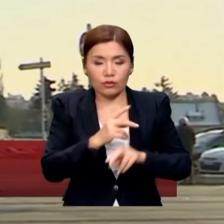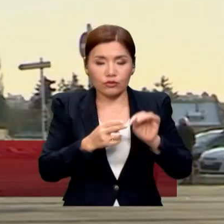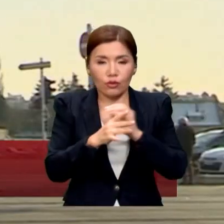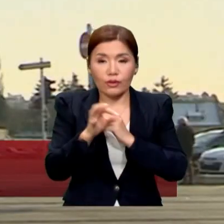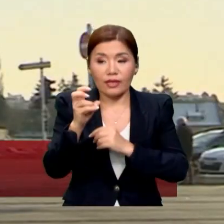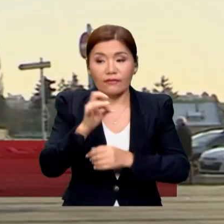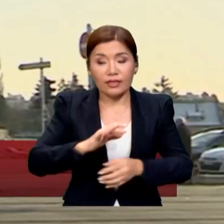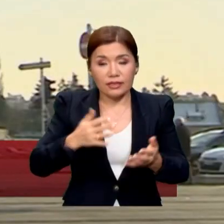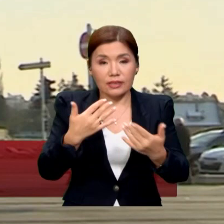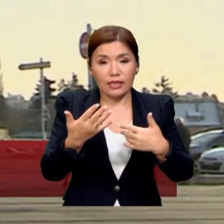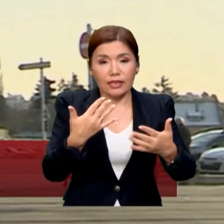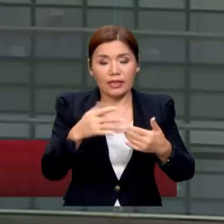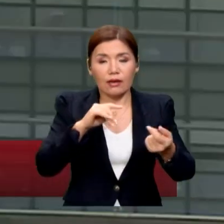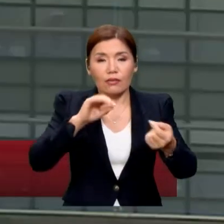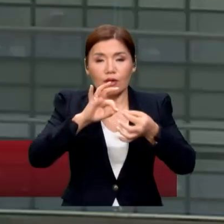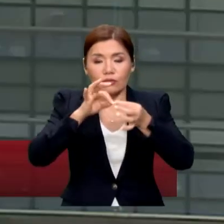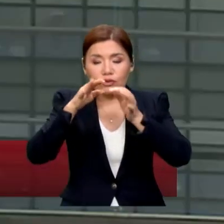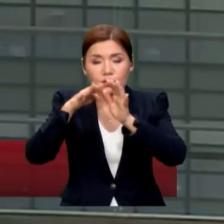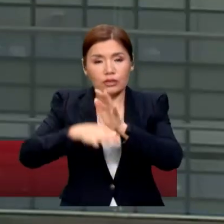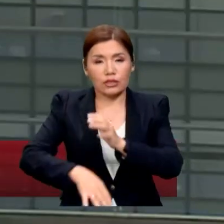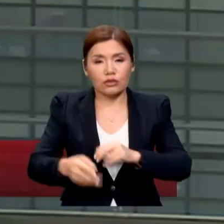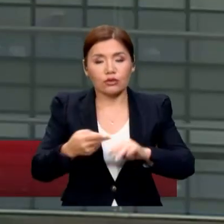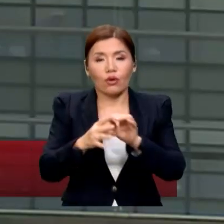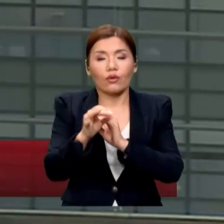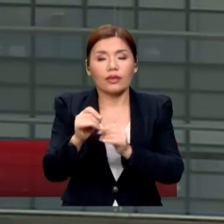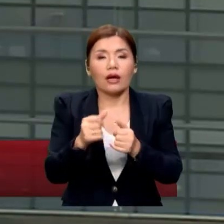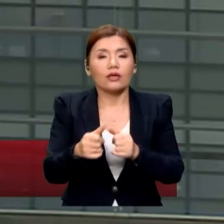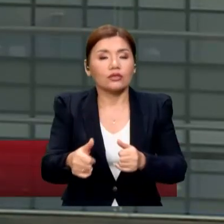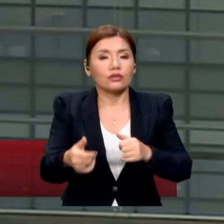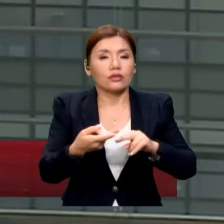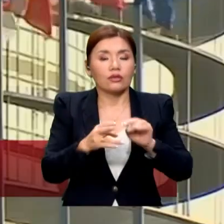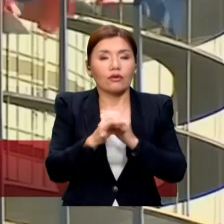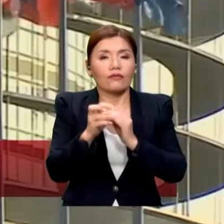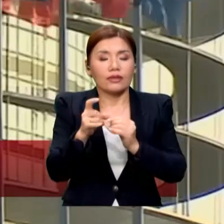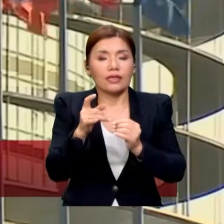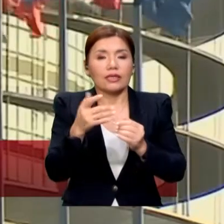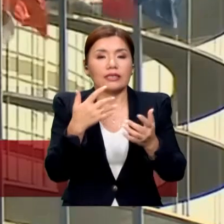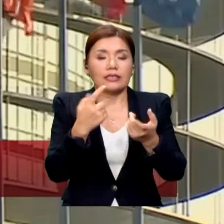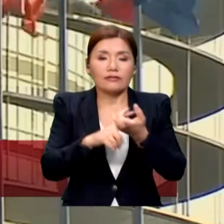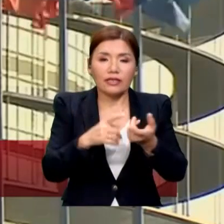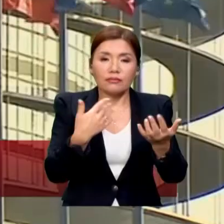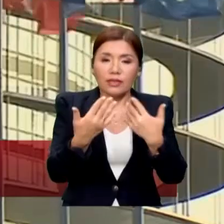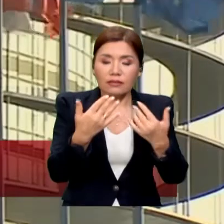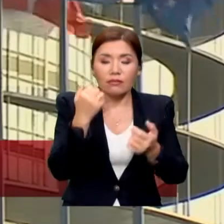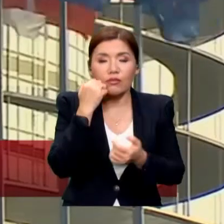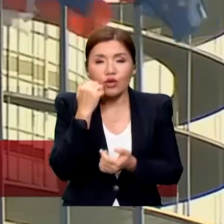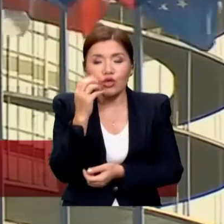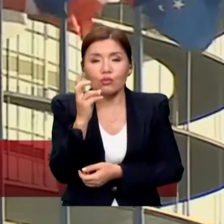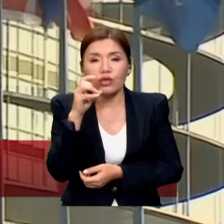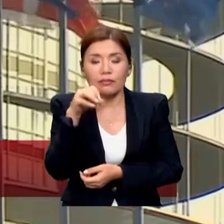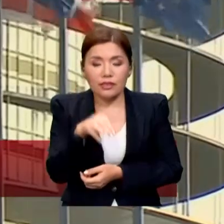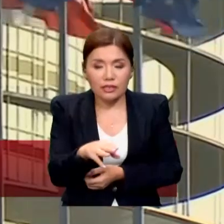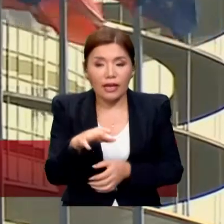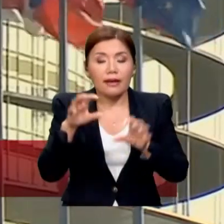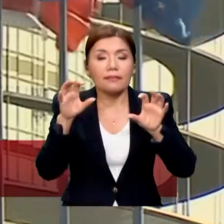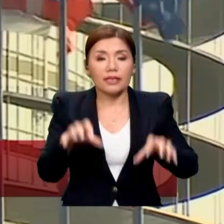внутри Евросоюза и осложняет внешнюю политику. Особую остроту приобретает и сближение связи между Москвой и Будапештом.